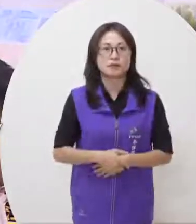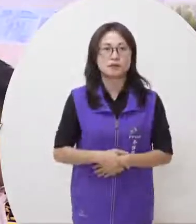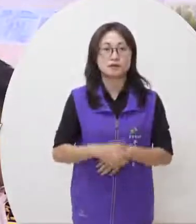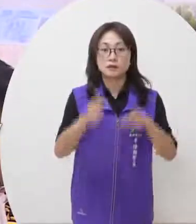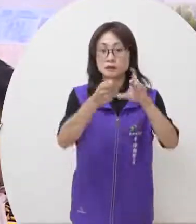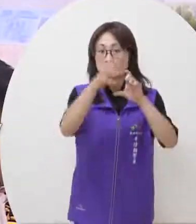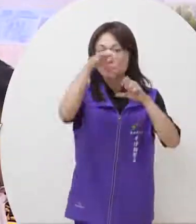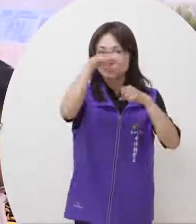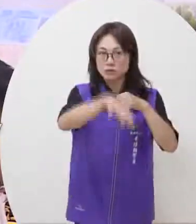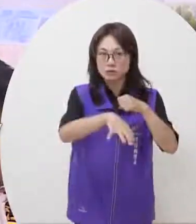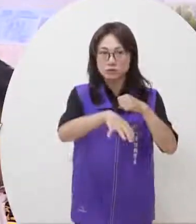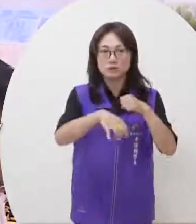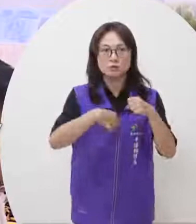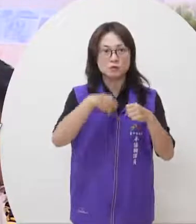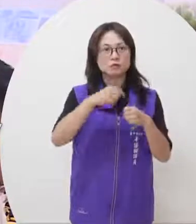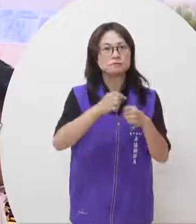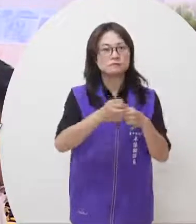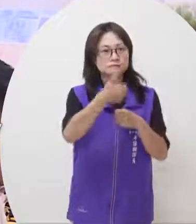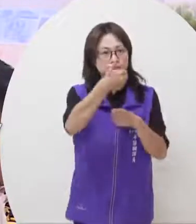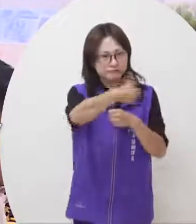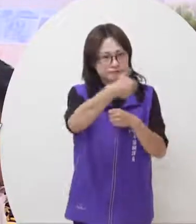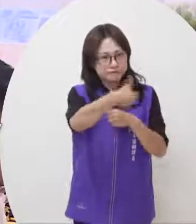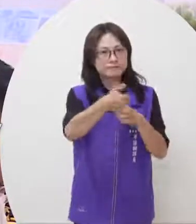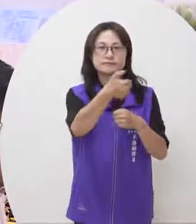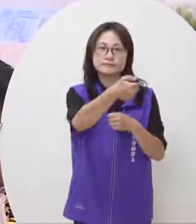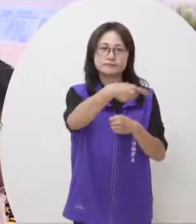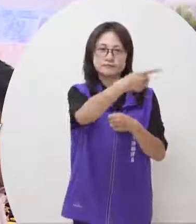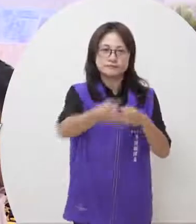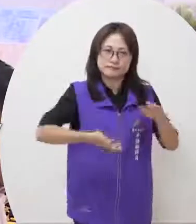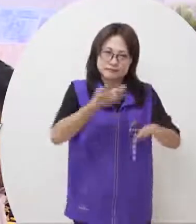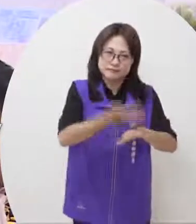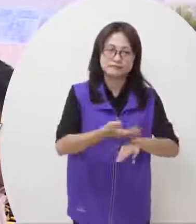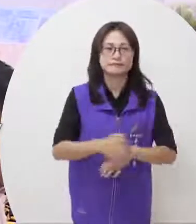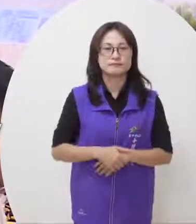事按一个赞，感谢大家的付出了哦。那